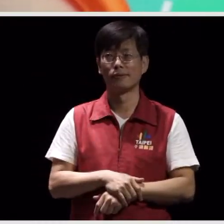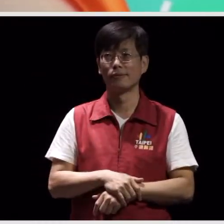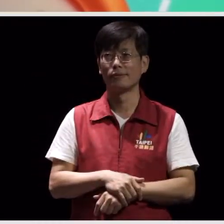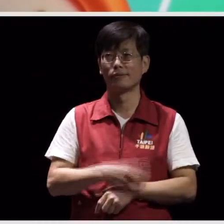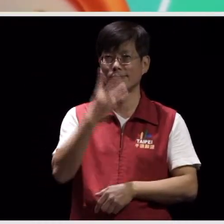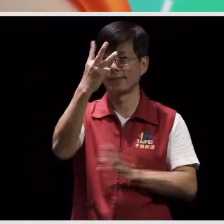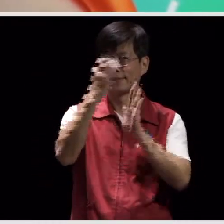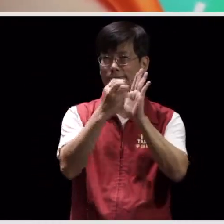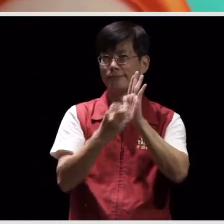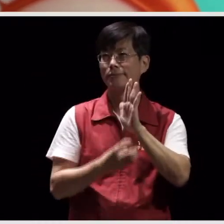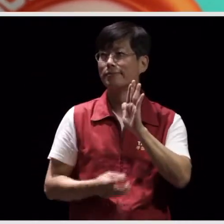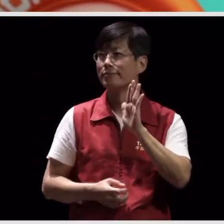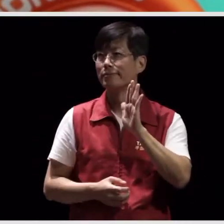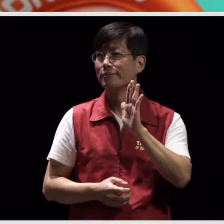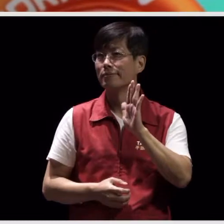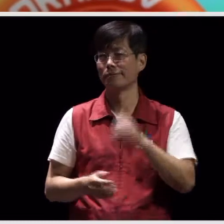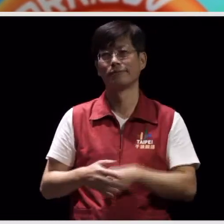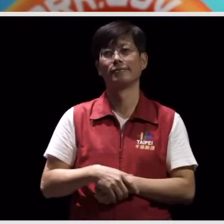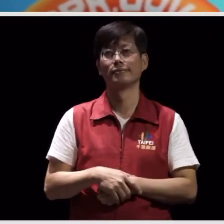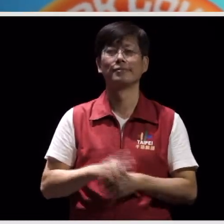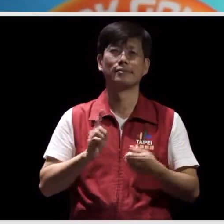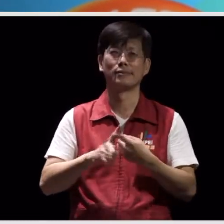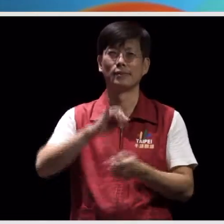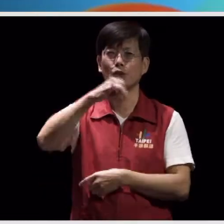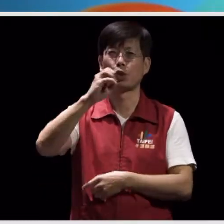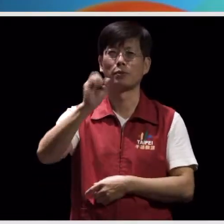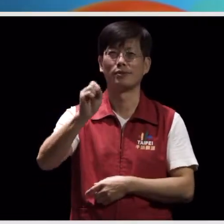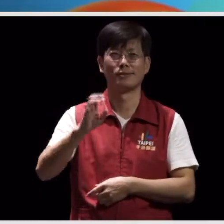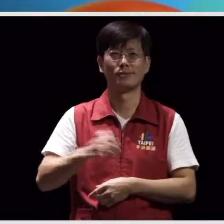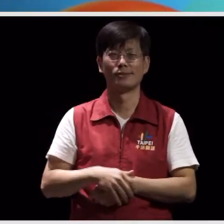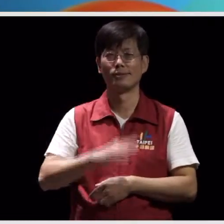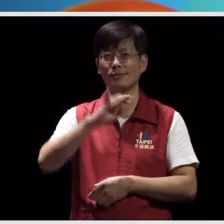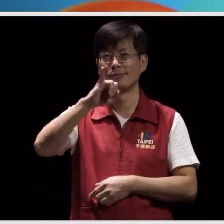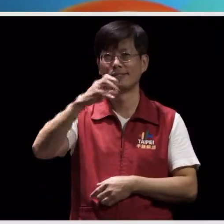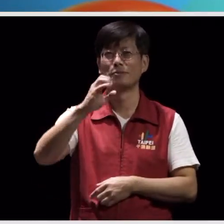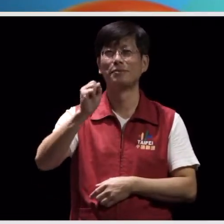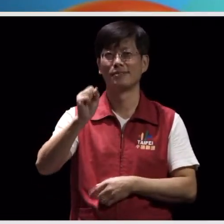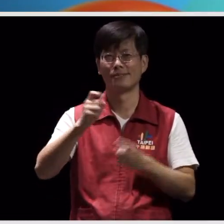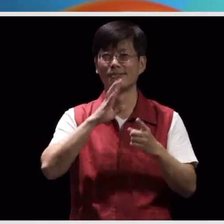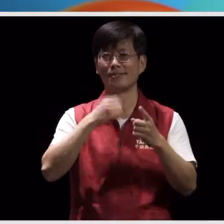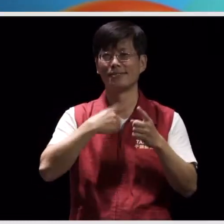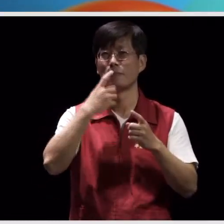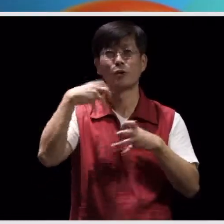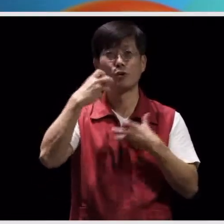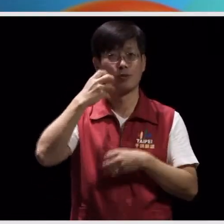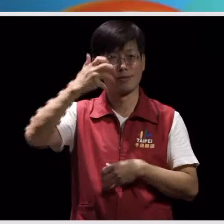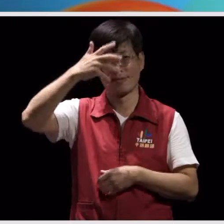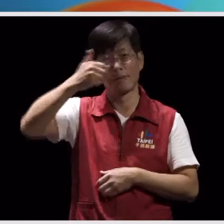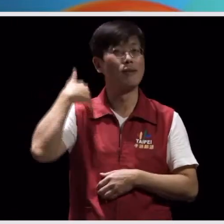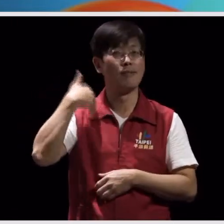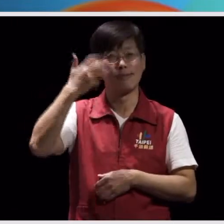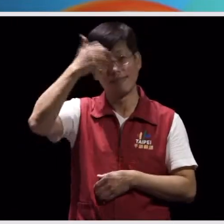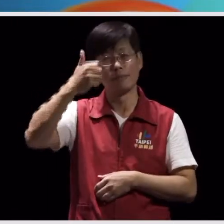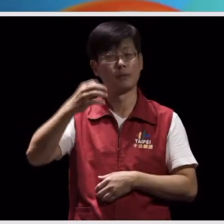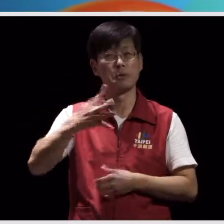三个字，对，没错，贾伯斯，有他的全名当然不是贾伯斯嘛，对，好 ，Steven Jobs。为什么要提到